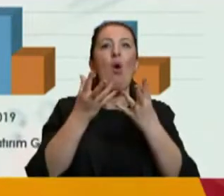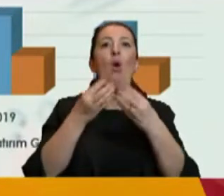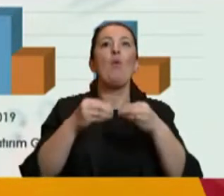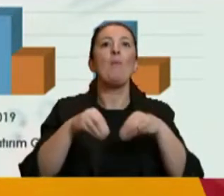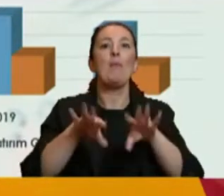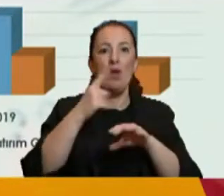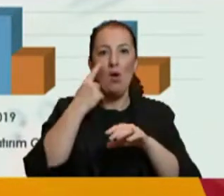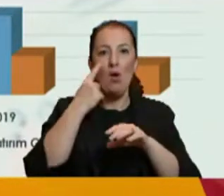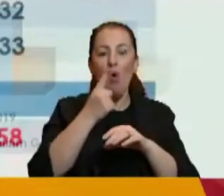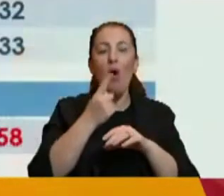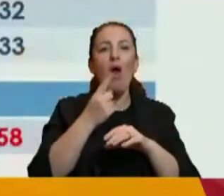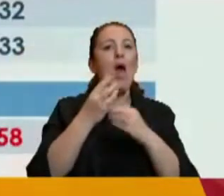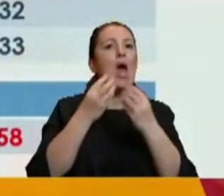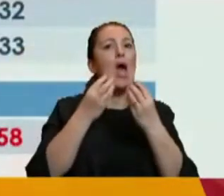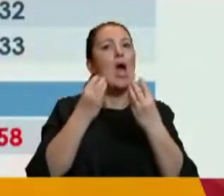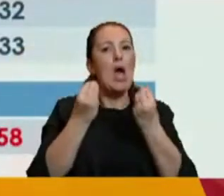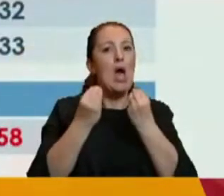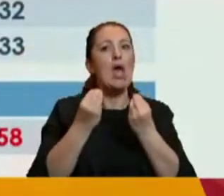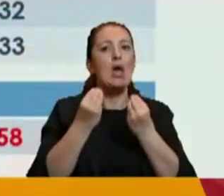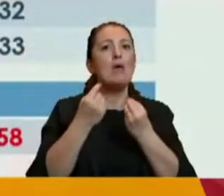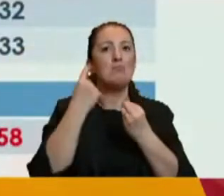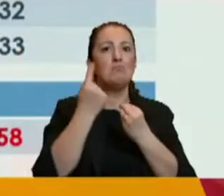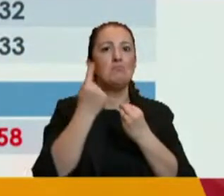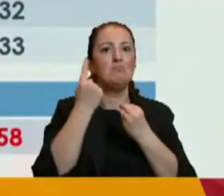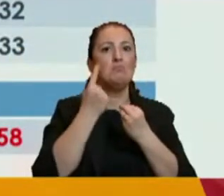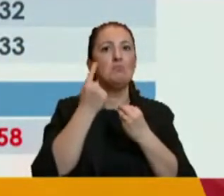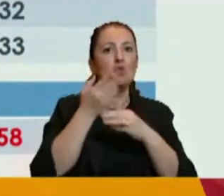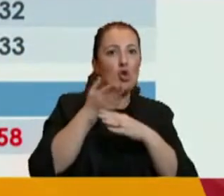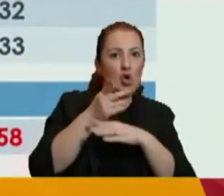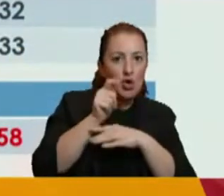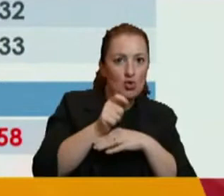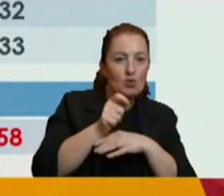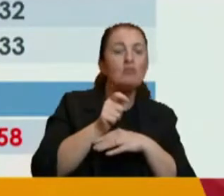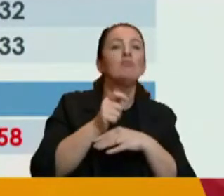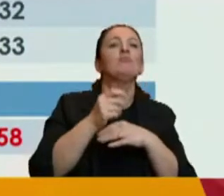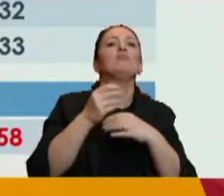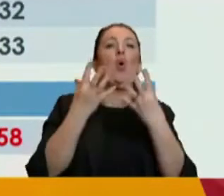gene iyi bir gerçekleşme oranı yakaladık